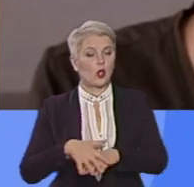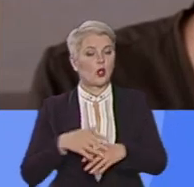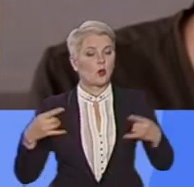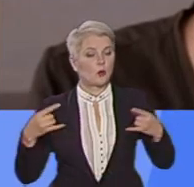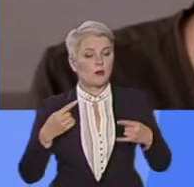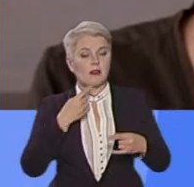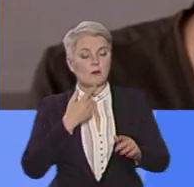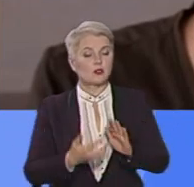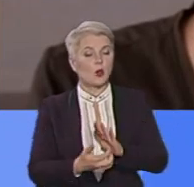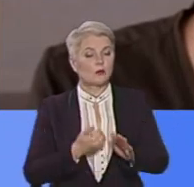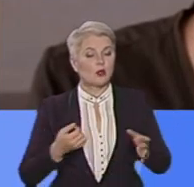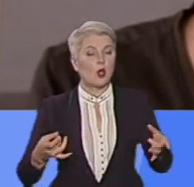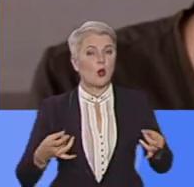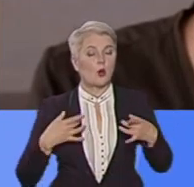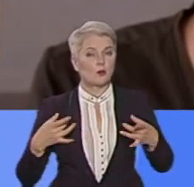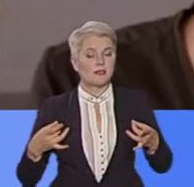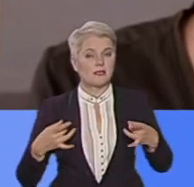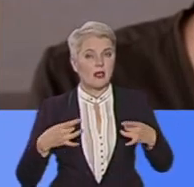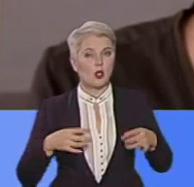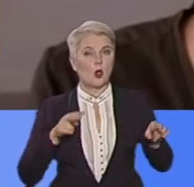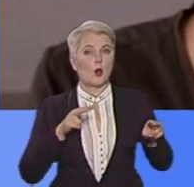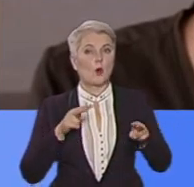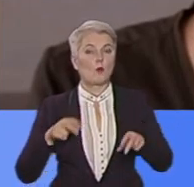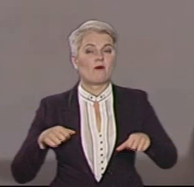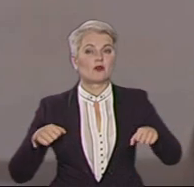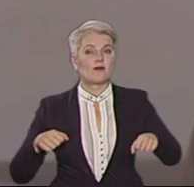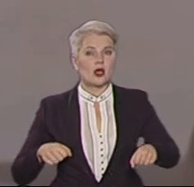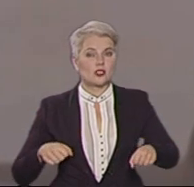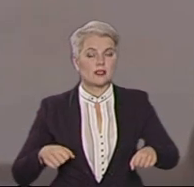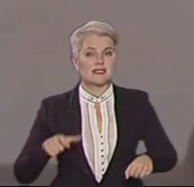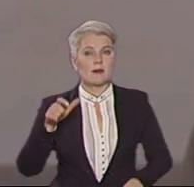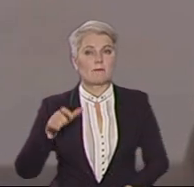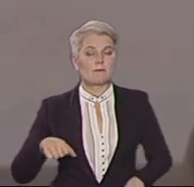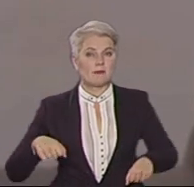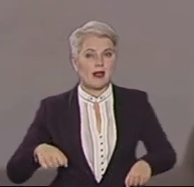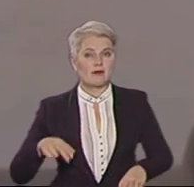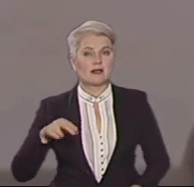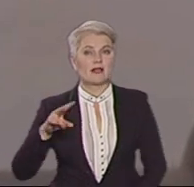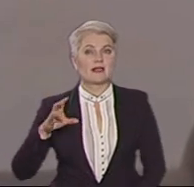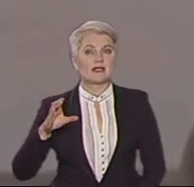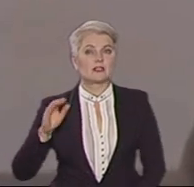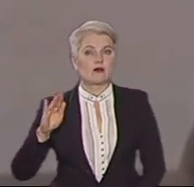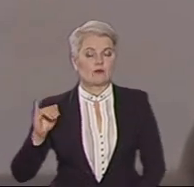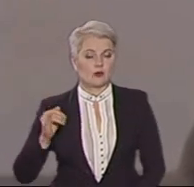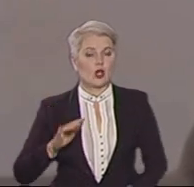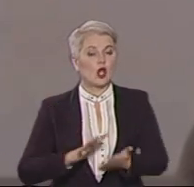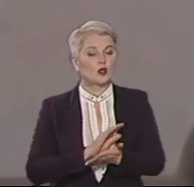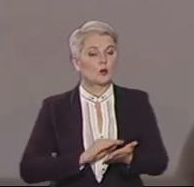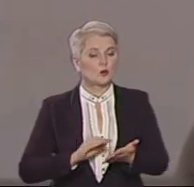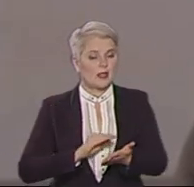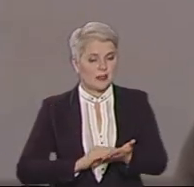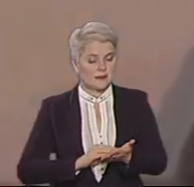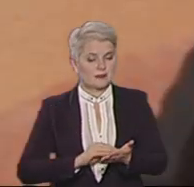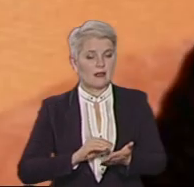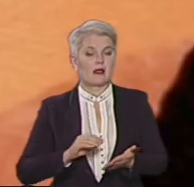коментар уповноваженої Верховної Ради з прав людини Людмили Денісової. На дзвінки вона поки що не відповідає. Журналіст та автор колонок для проєкту «Донбас